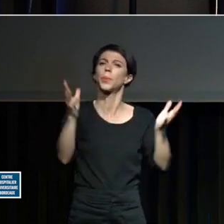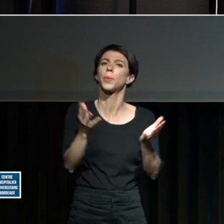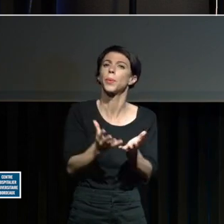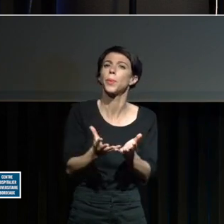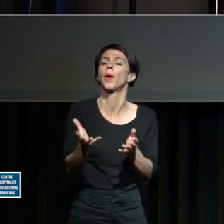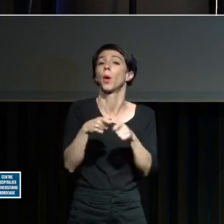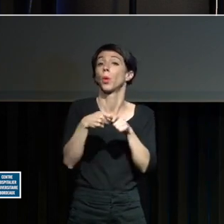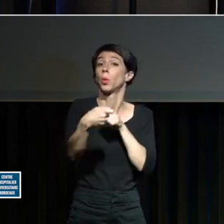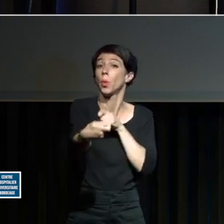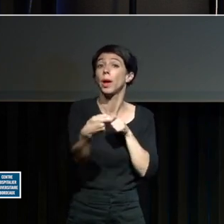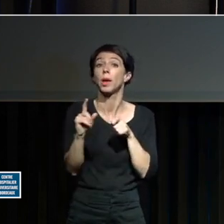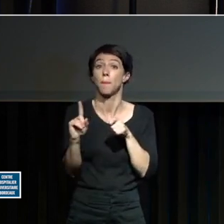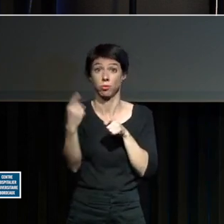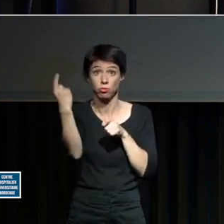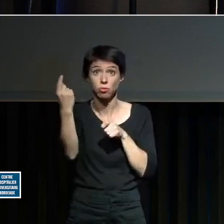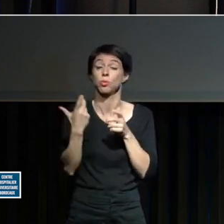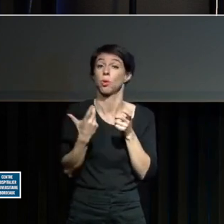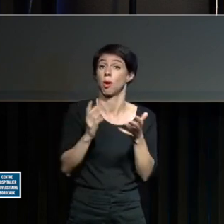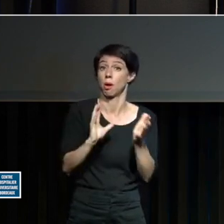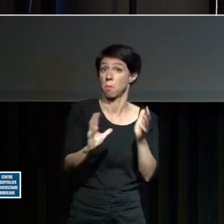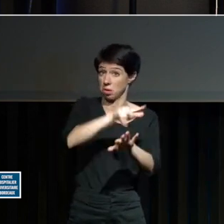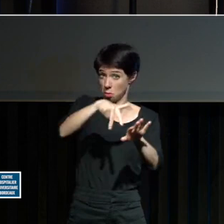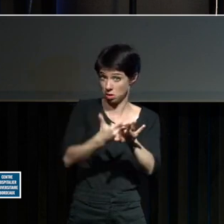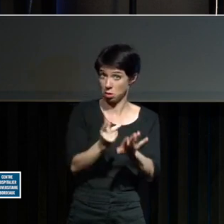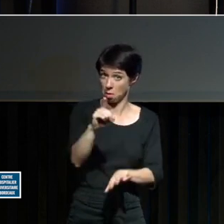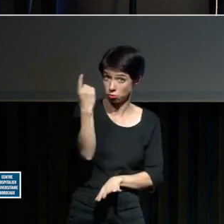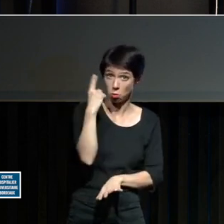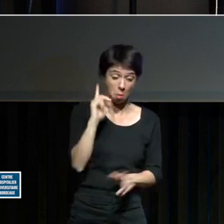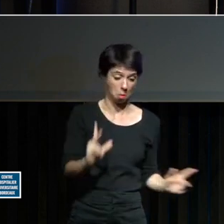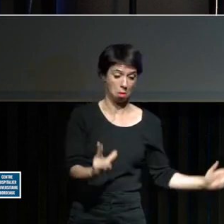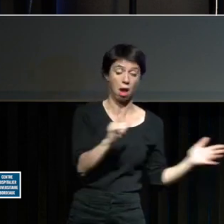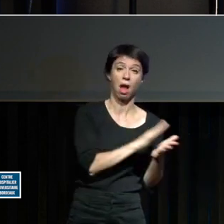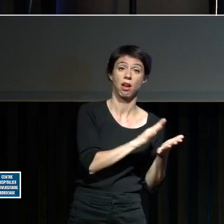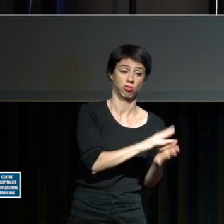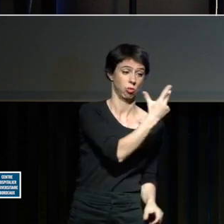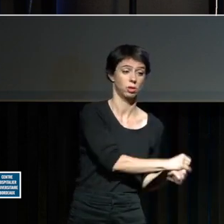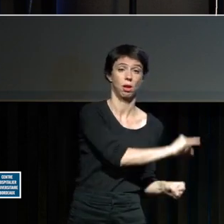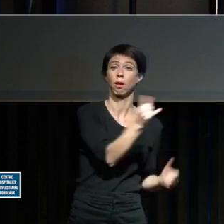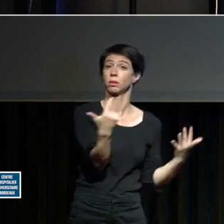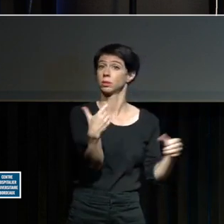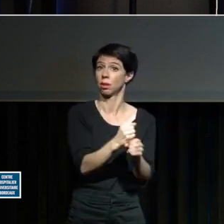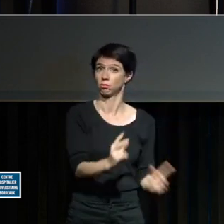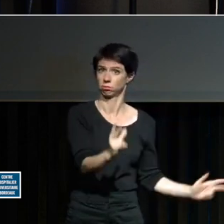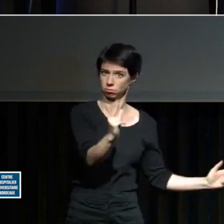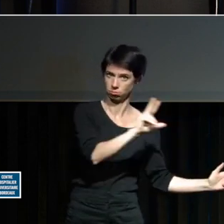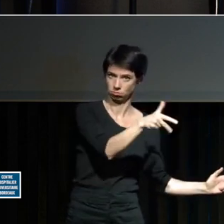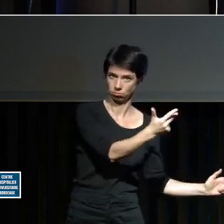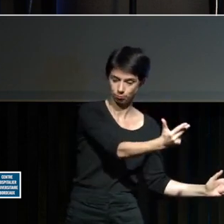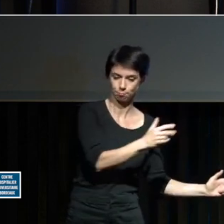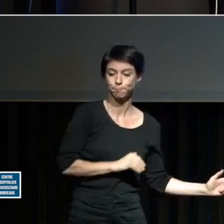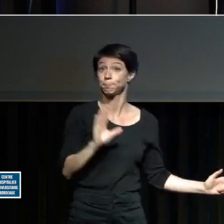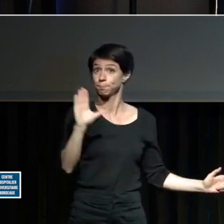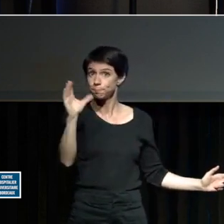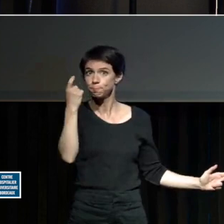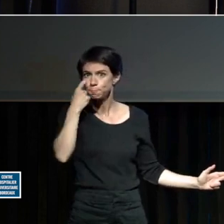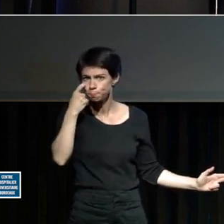actuellement en moyenne autour de 3 heures par jour chez les 3-17 ans. Mais on voit que la proportion